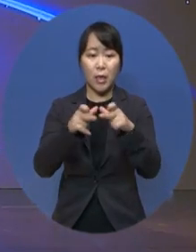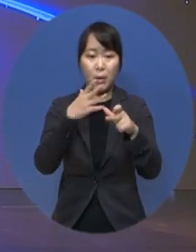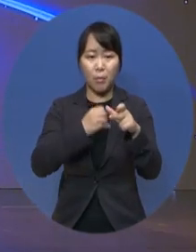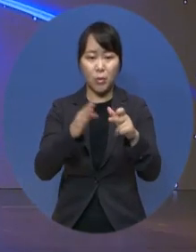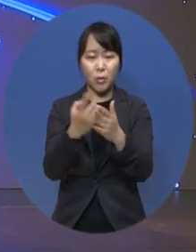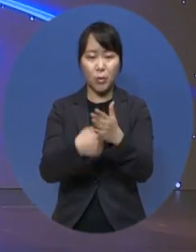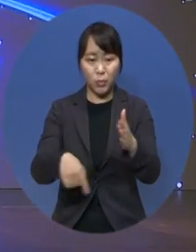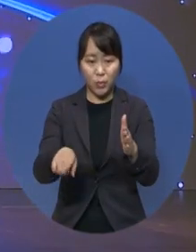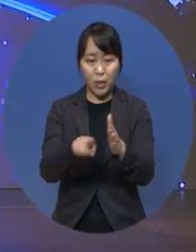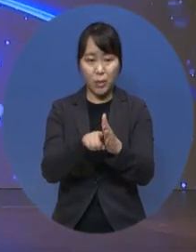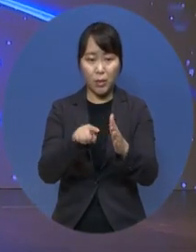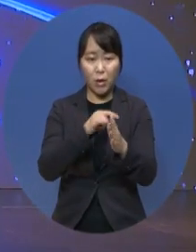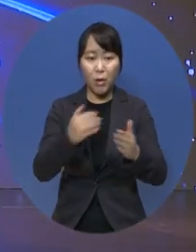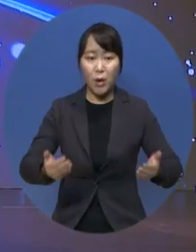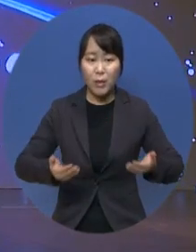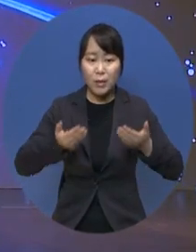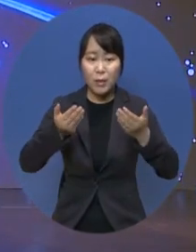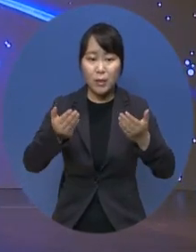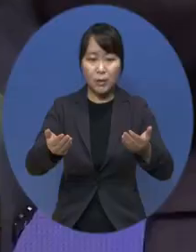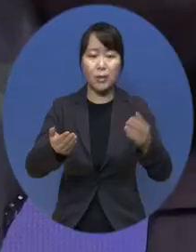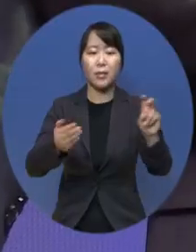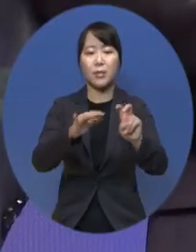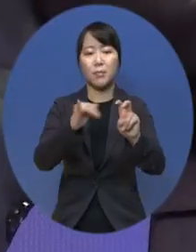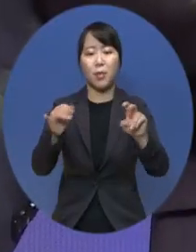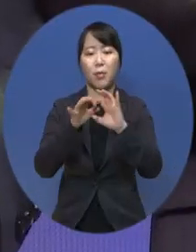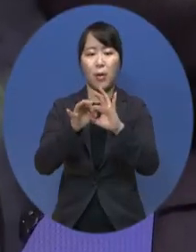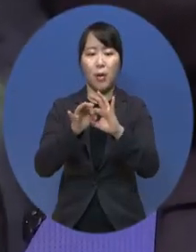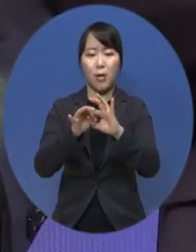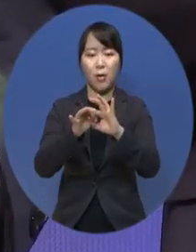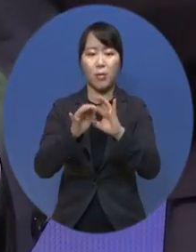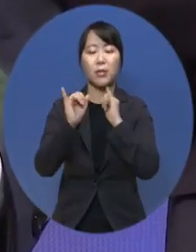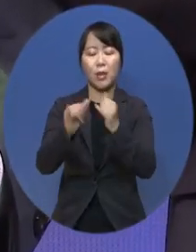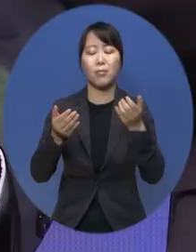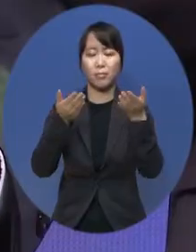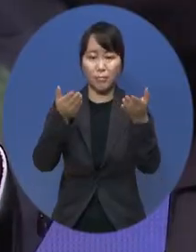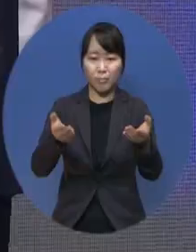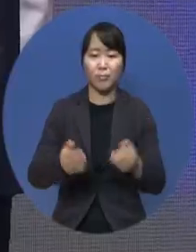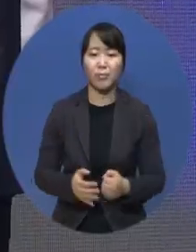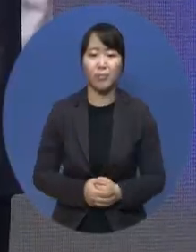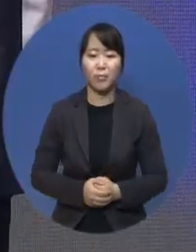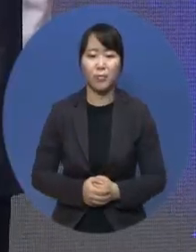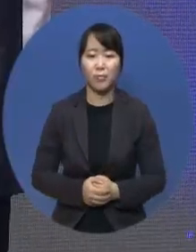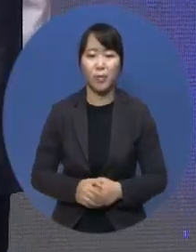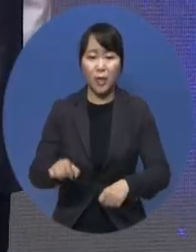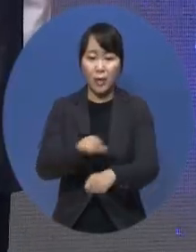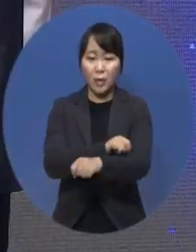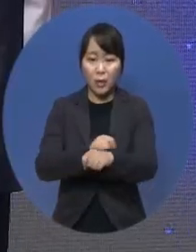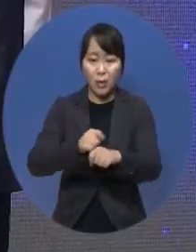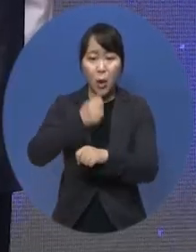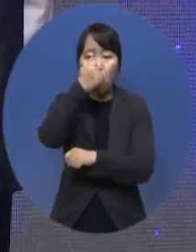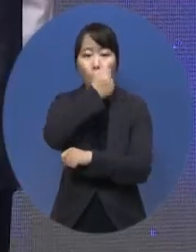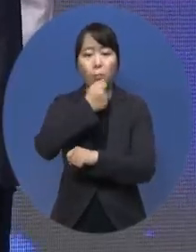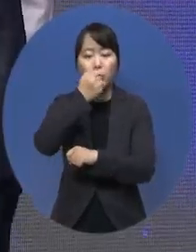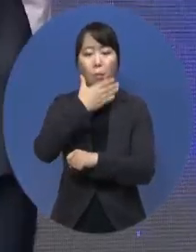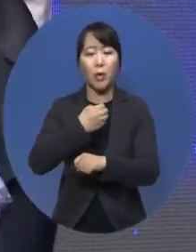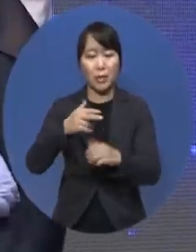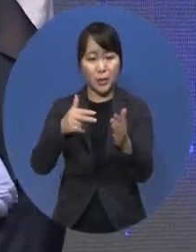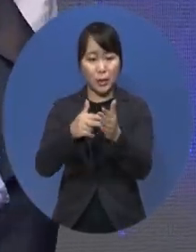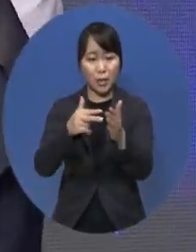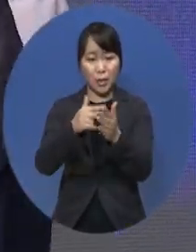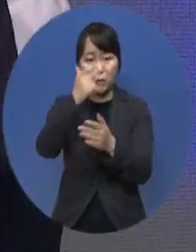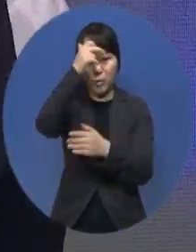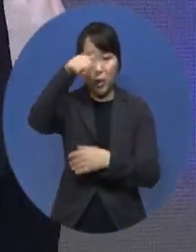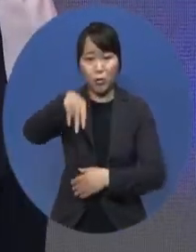위해 헌신한 유공자 20명에 대한 포상이 이뤄졌습니다. 특히 곰돌이 복지재단